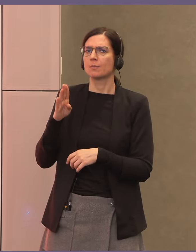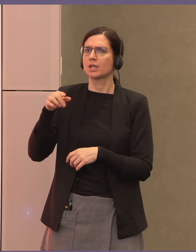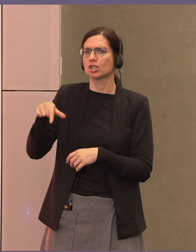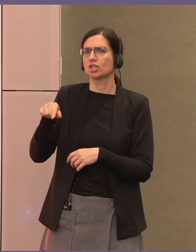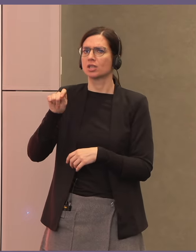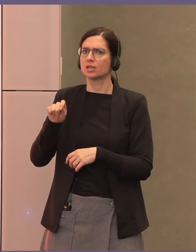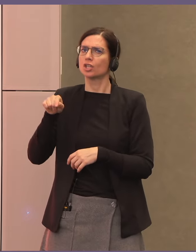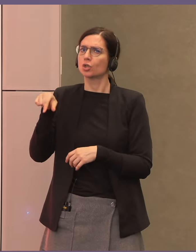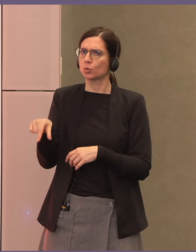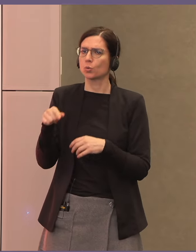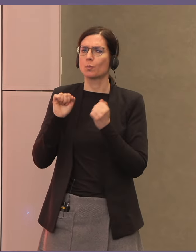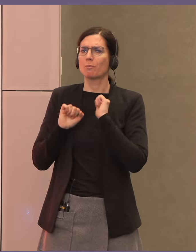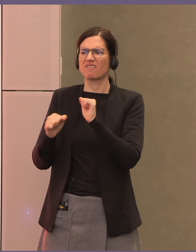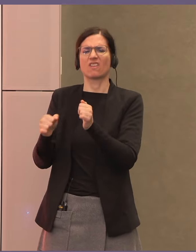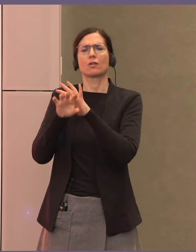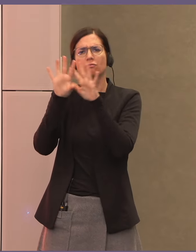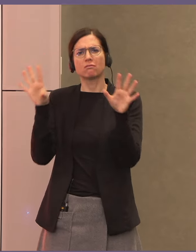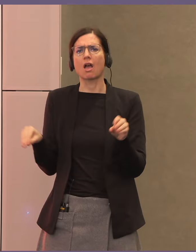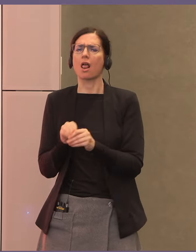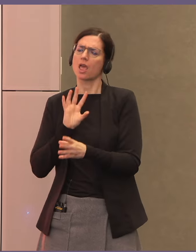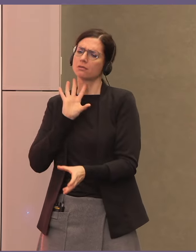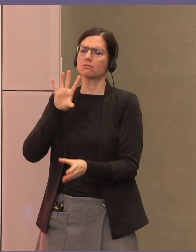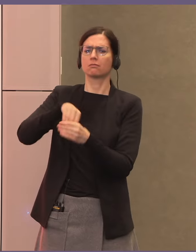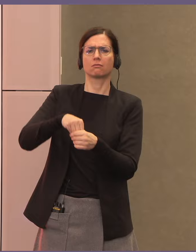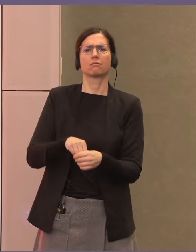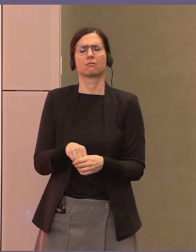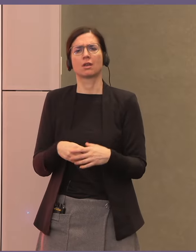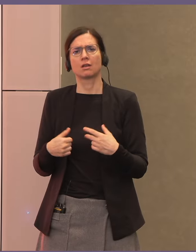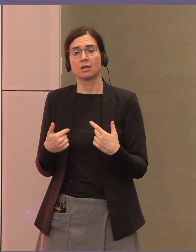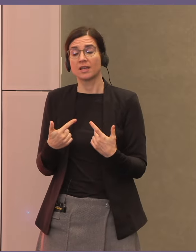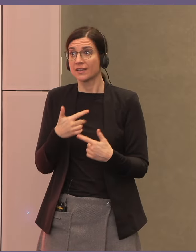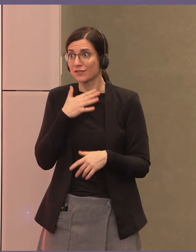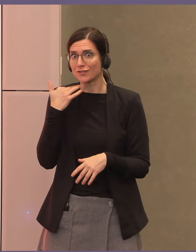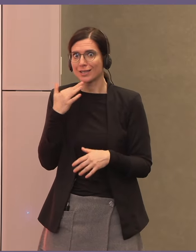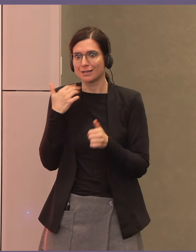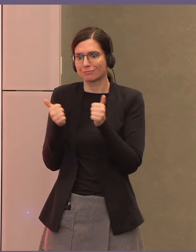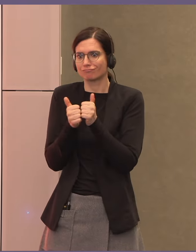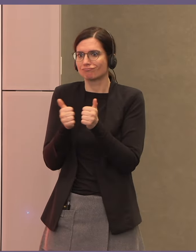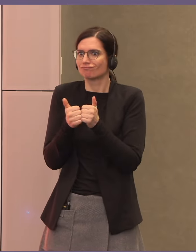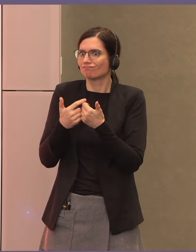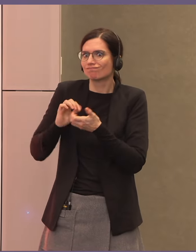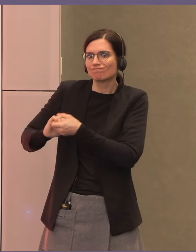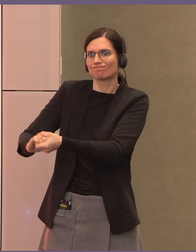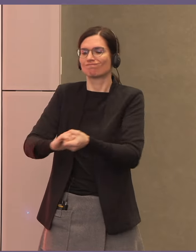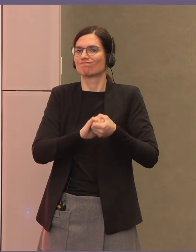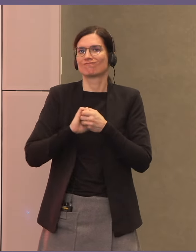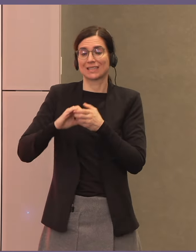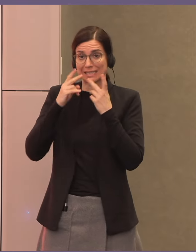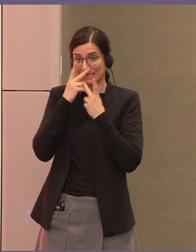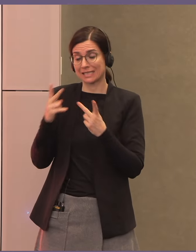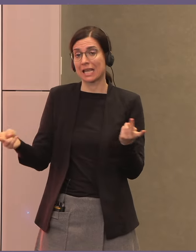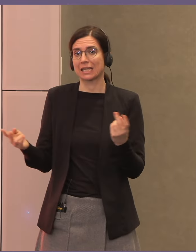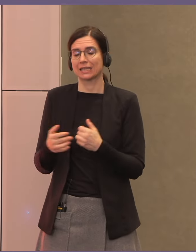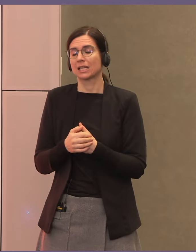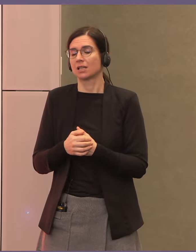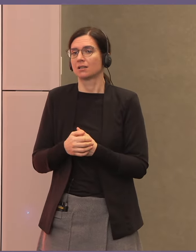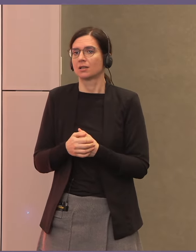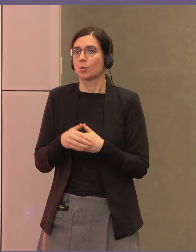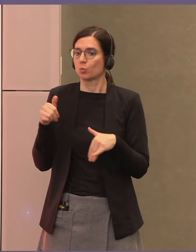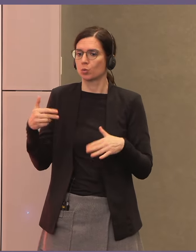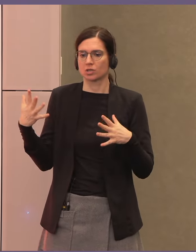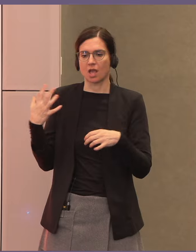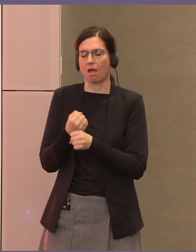sehen wir eigentlich wenn wir die Augen ein bisschen aufmachen unglaublich viele Partnerinnen und es ist ganz ganz logisch dass wir da zusammenhalten